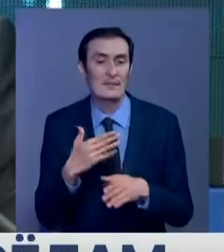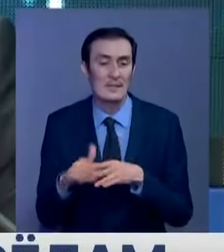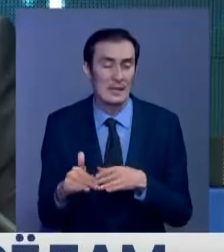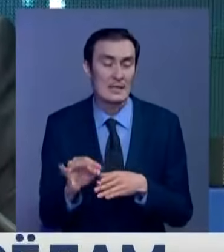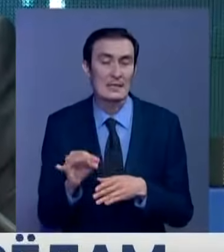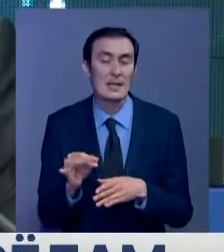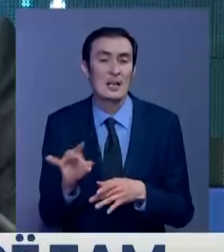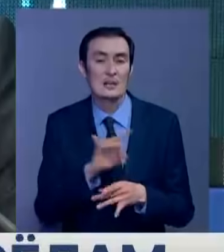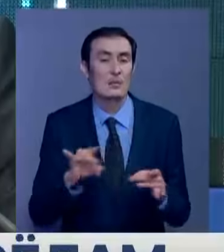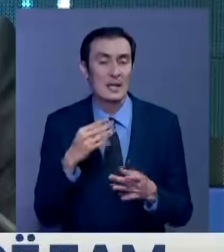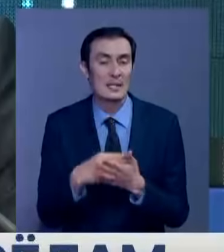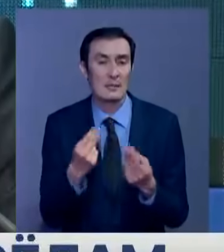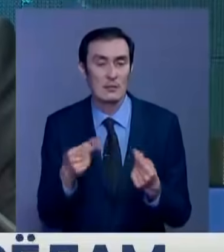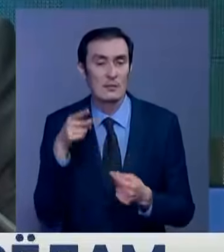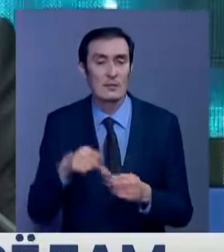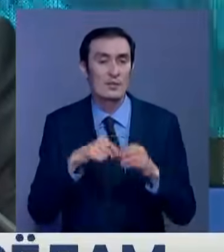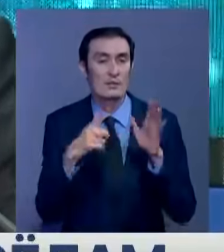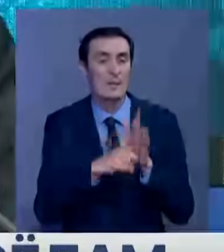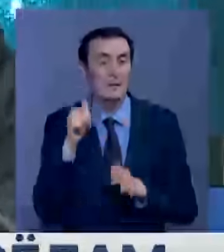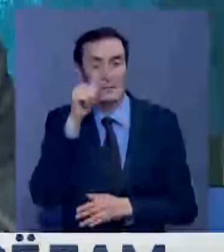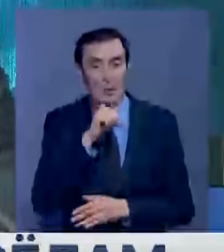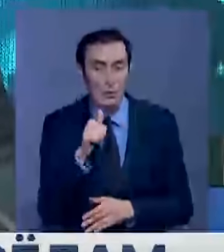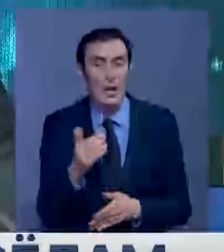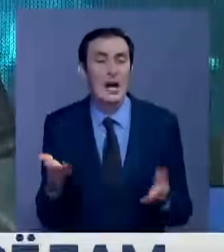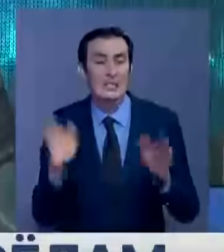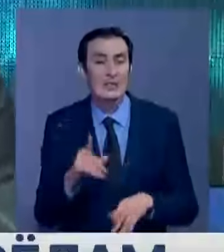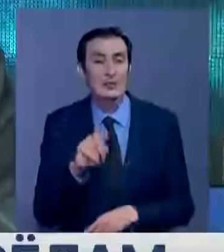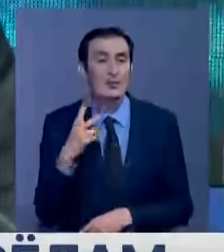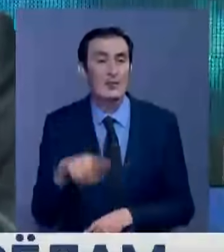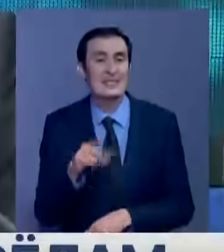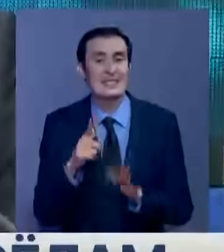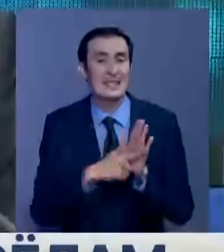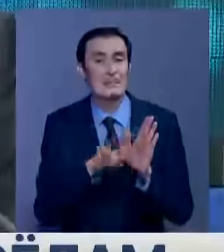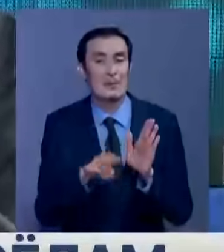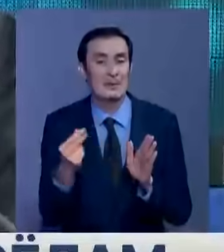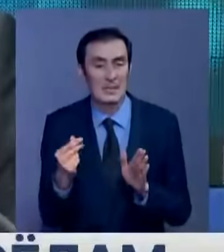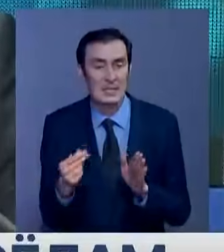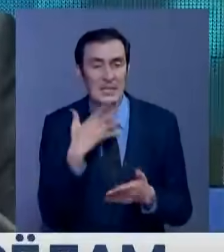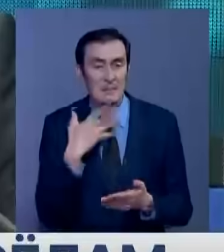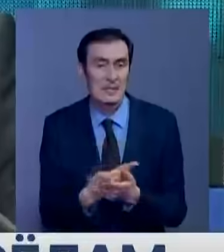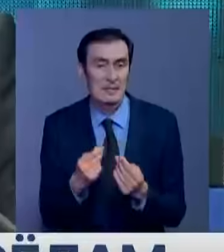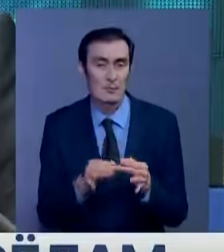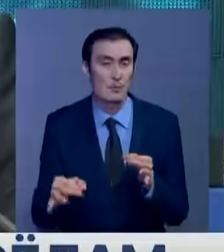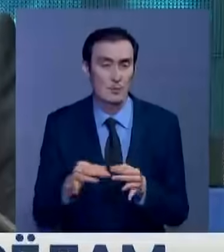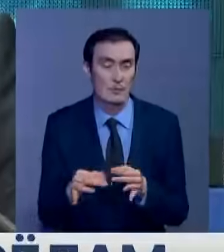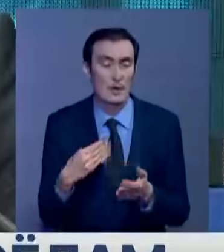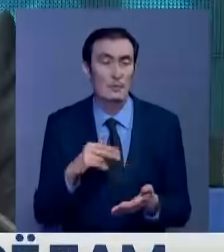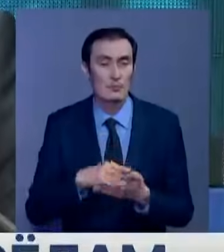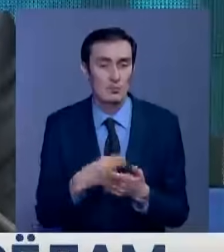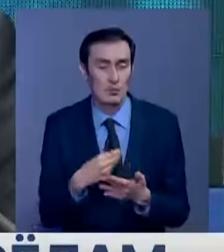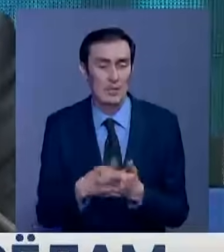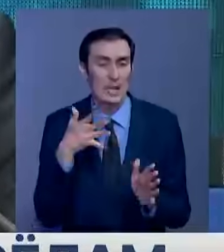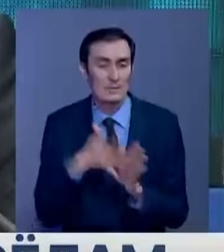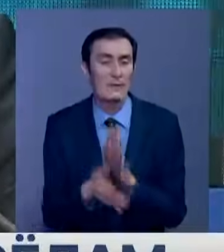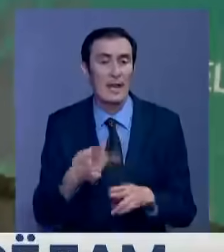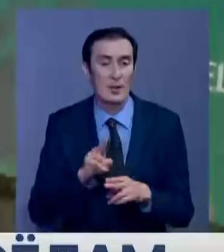из республиканского бюджета в 2017 году. Остальные 127 миллионов тенге из местного бюджета. Их планируется освоить